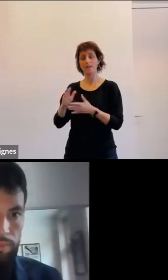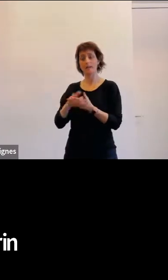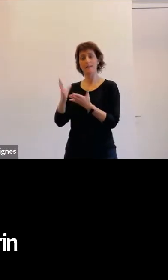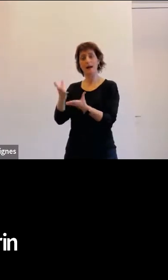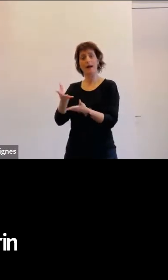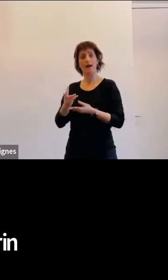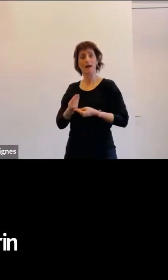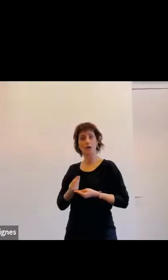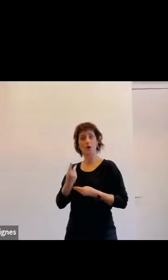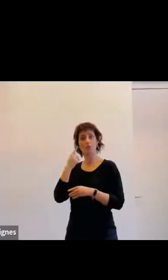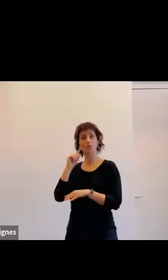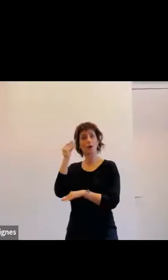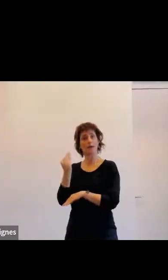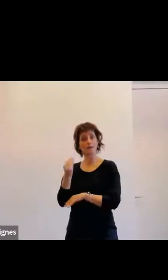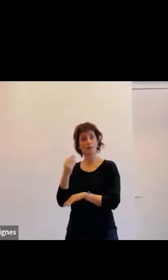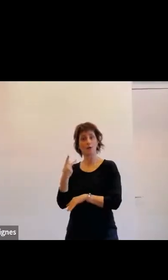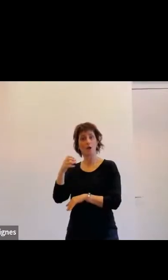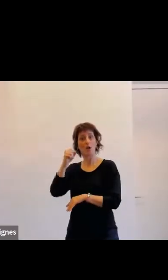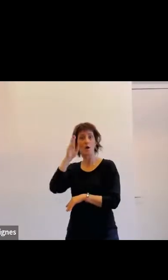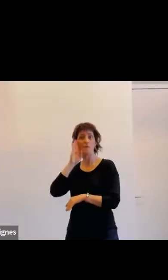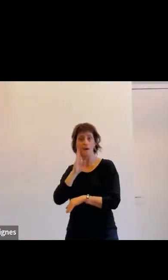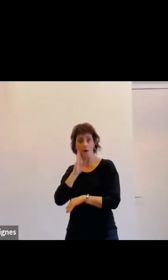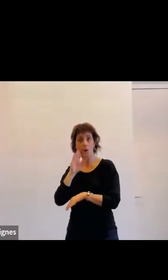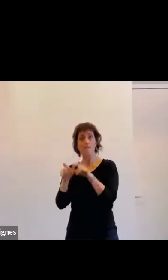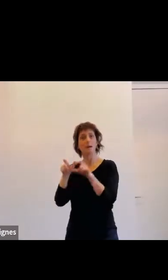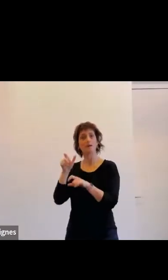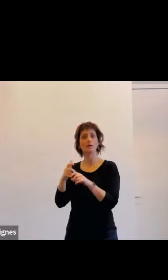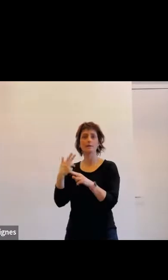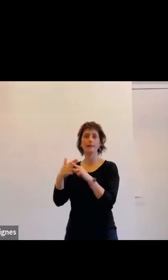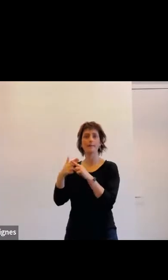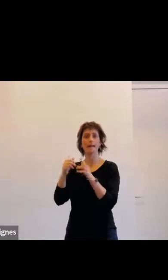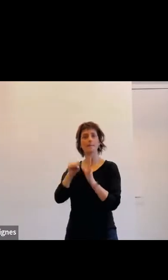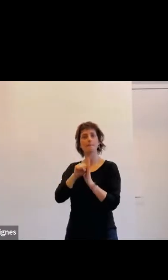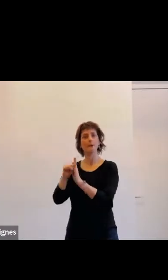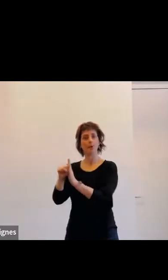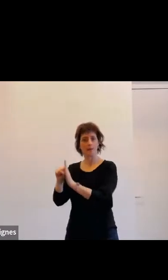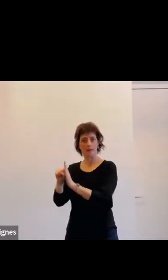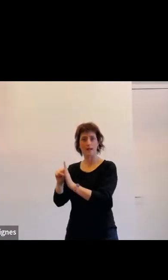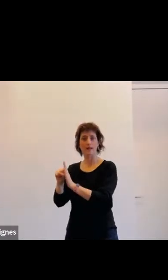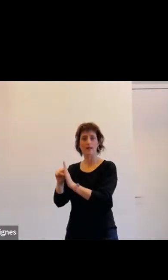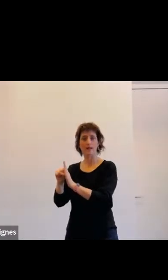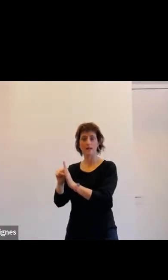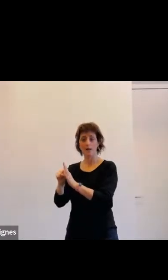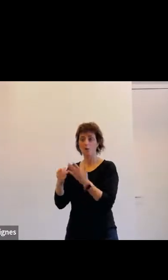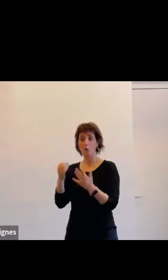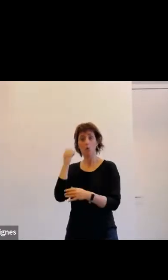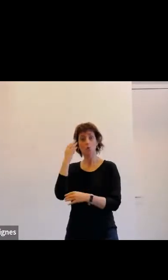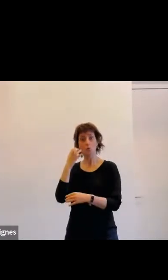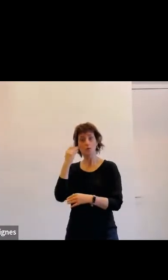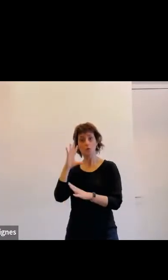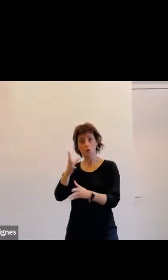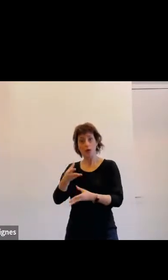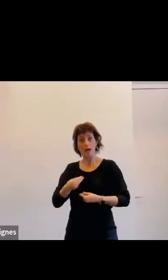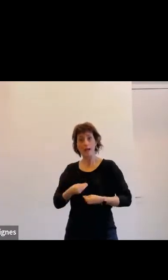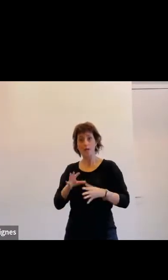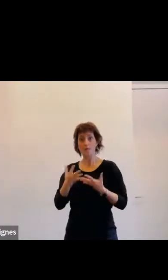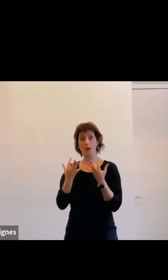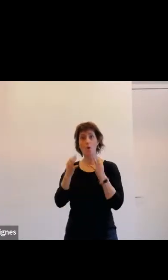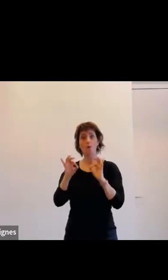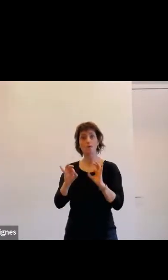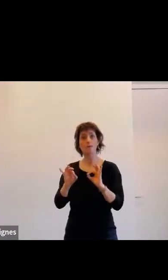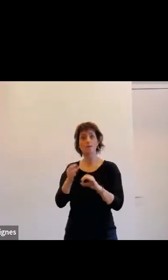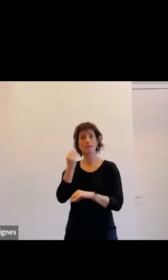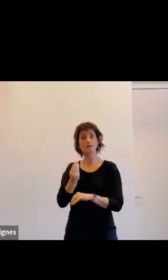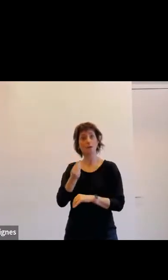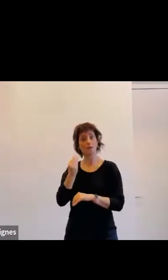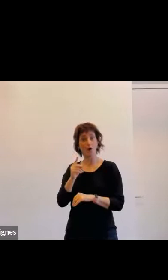des personnels prioritaires qui permet chaque jour de recevoir une dizaine d'enfants dont les parents sont évidemment